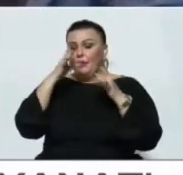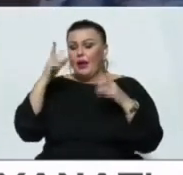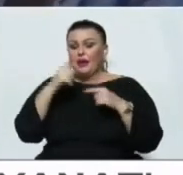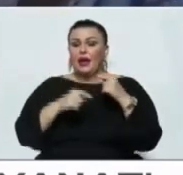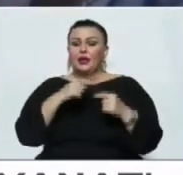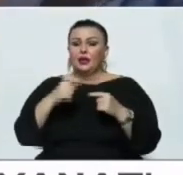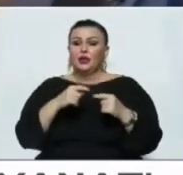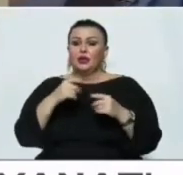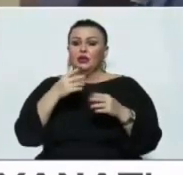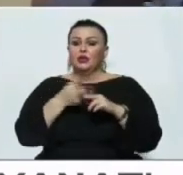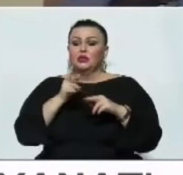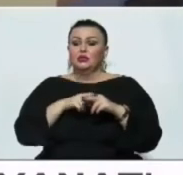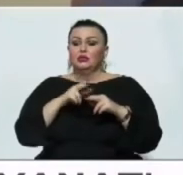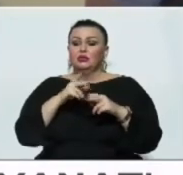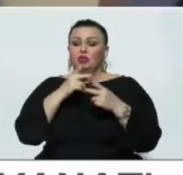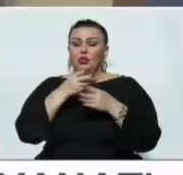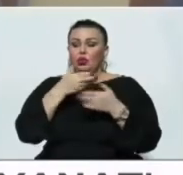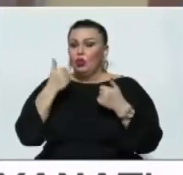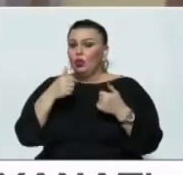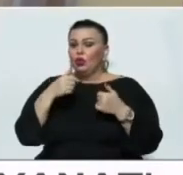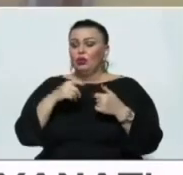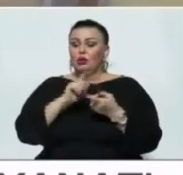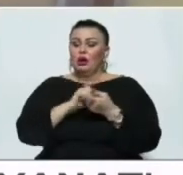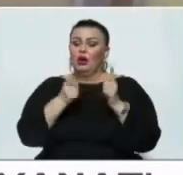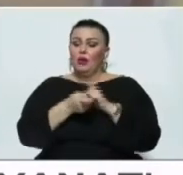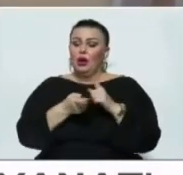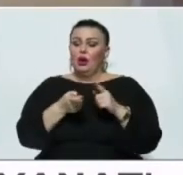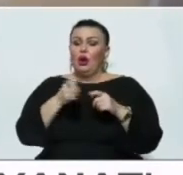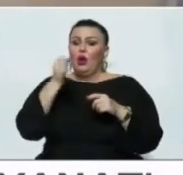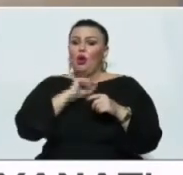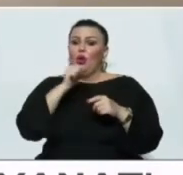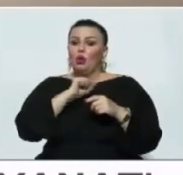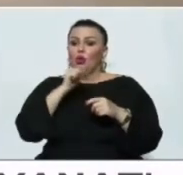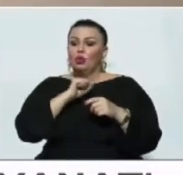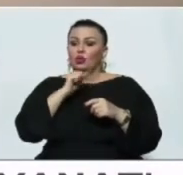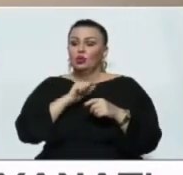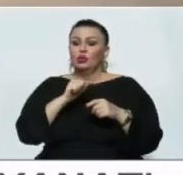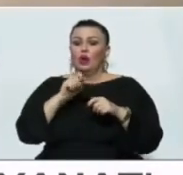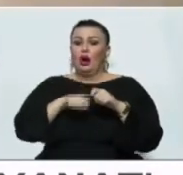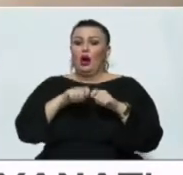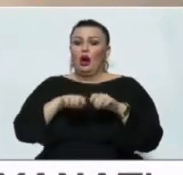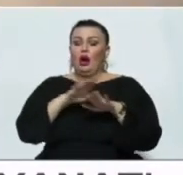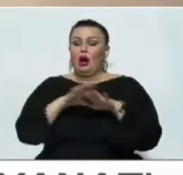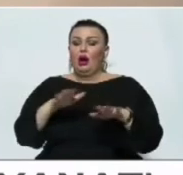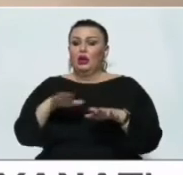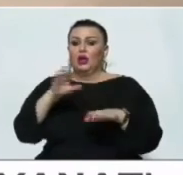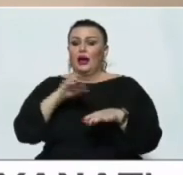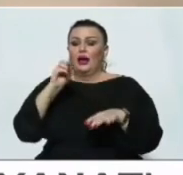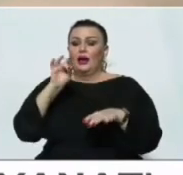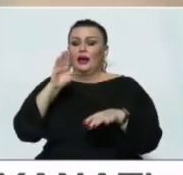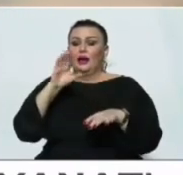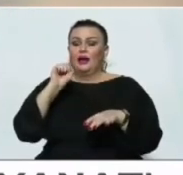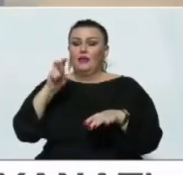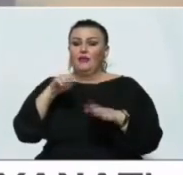söhbət getmir, tam əksinə. Burada falsifikasiyaya və uğurluğa yol verilir və bizim xalçalarımız Ervana